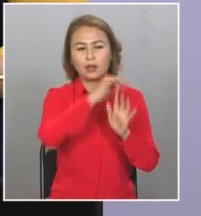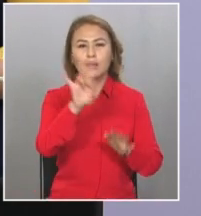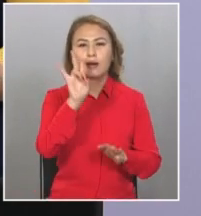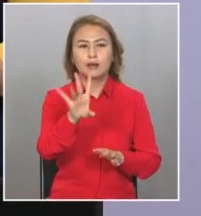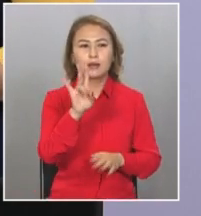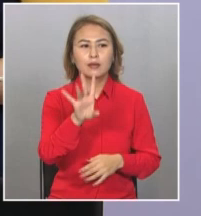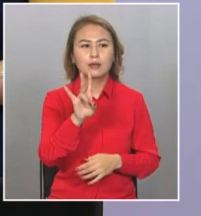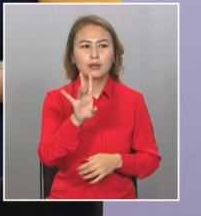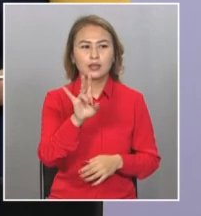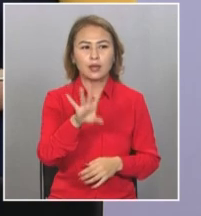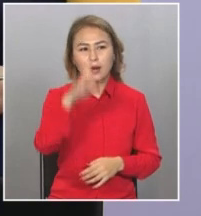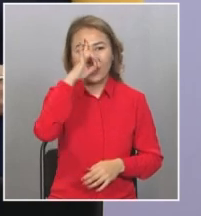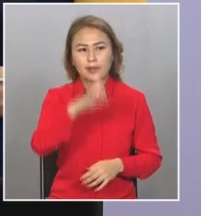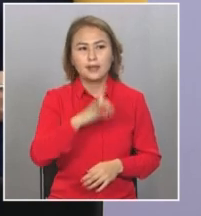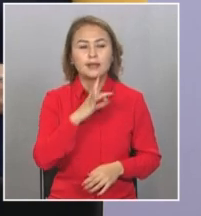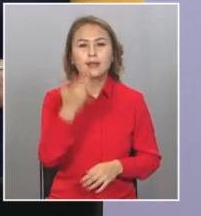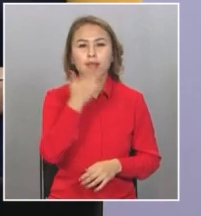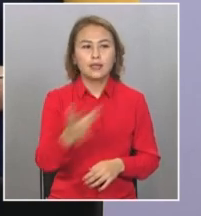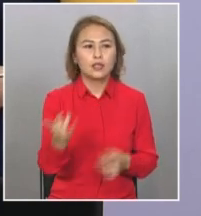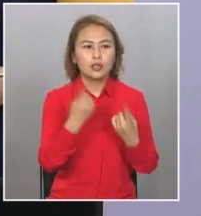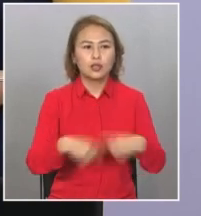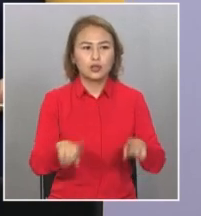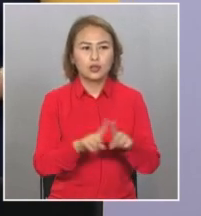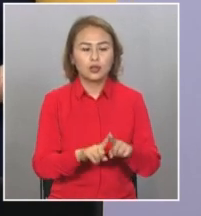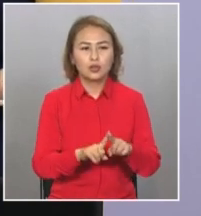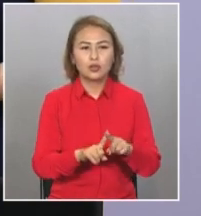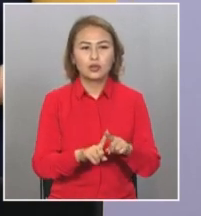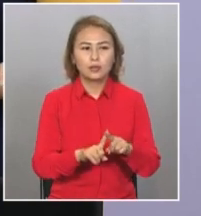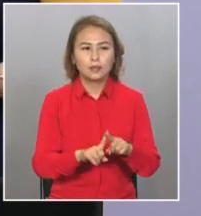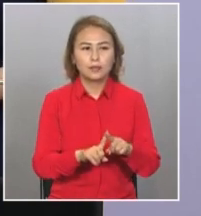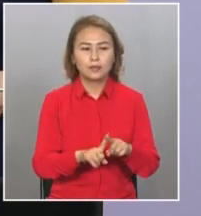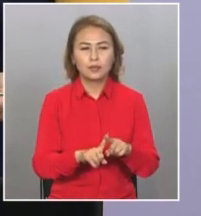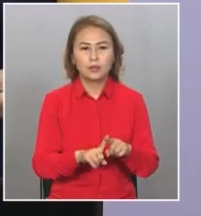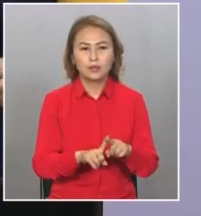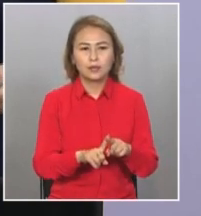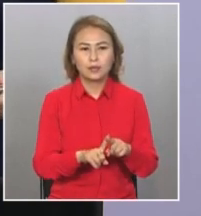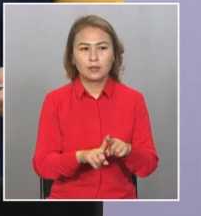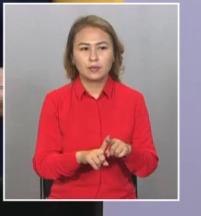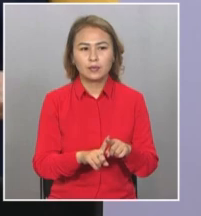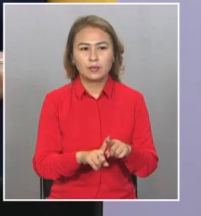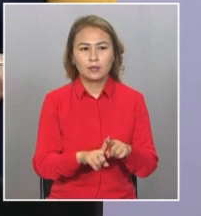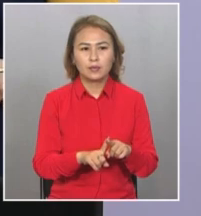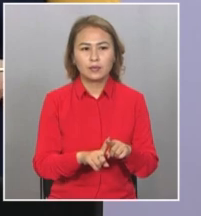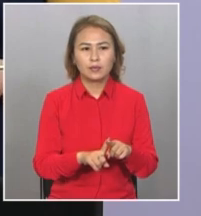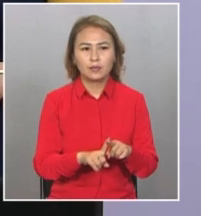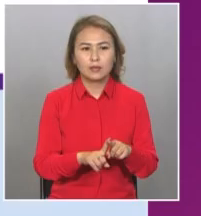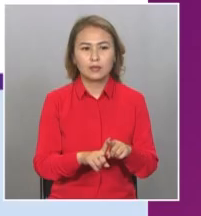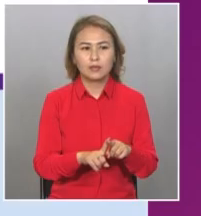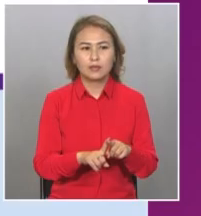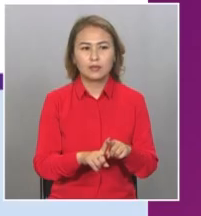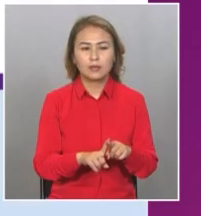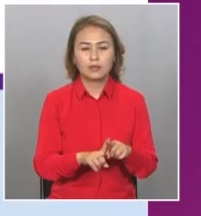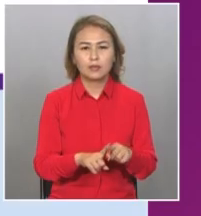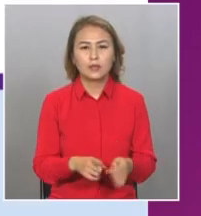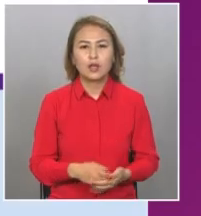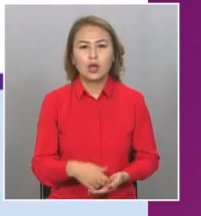1917 жылғы қарашада Қазақстанда жаңа саяси ұйым пайда